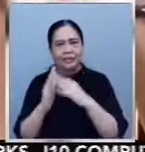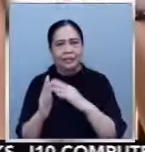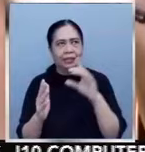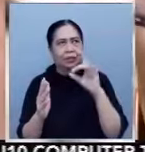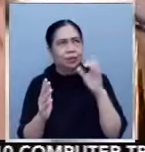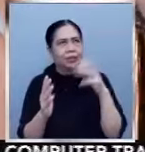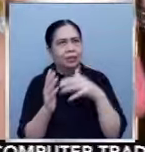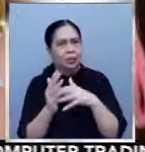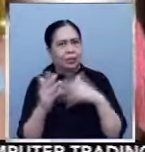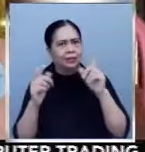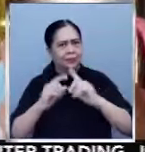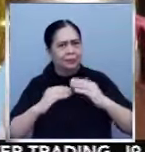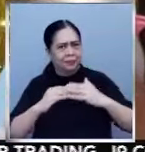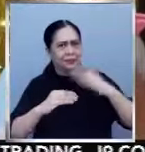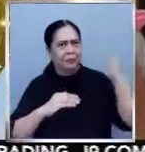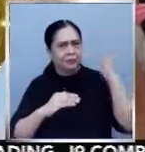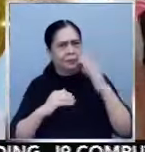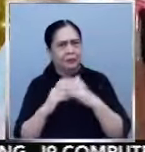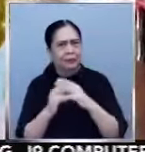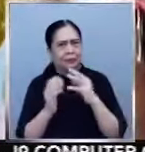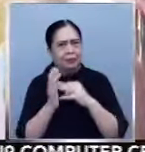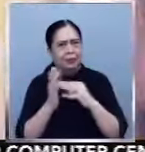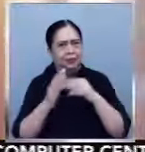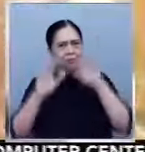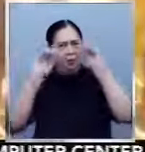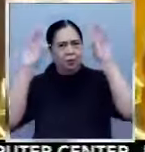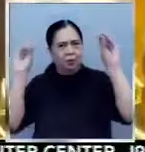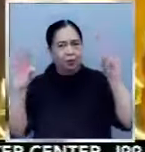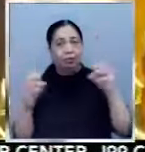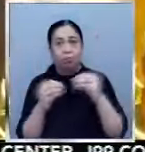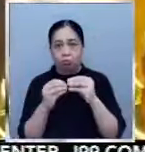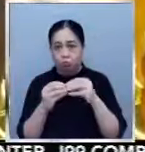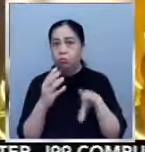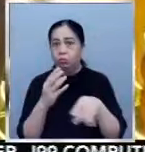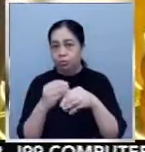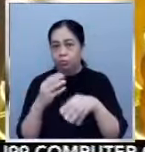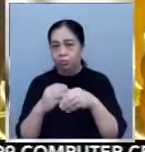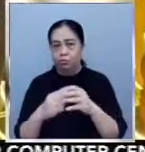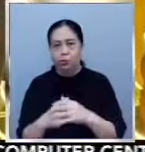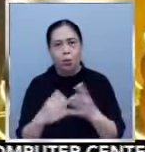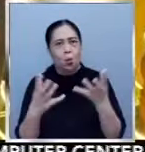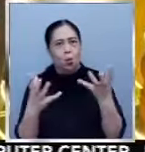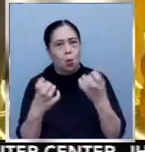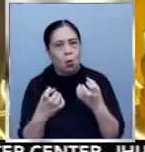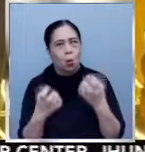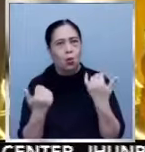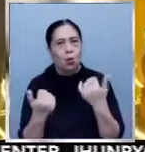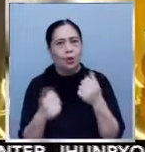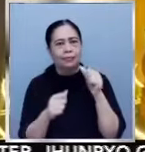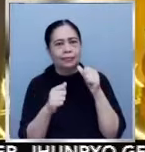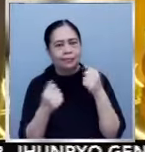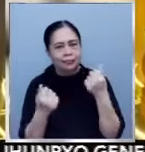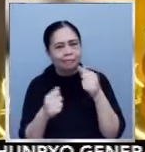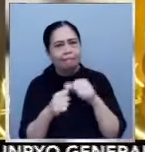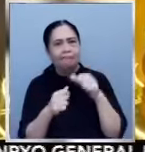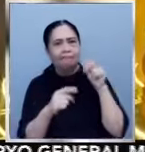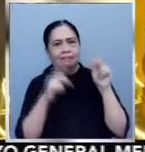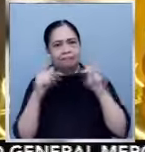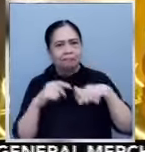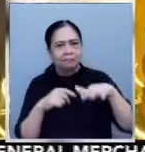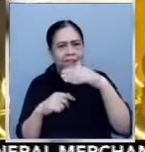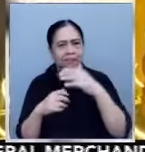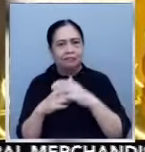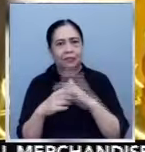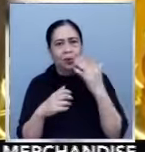baka umabot pa tayo ng million kasi magdaragdag pa rin tayo dito. Gusto nating mag-iwan ng legasiya, ano? Dahil nga tayo